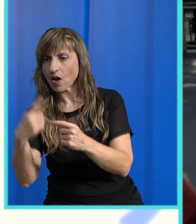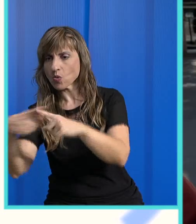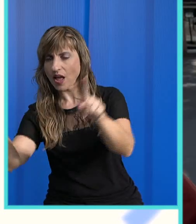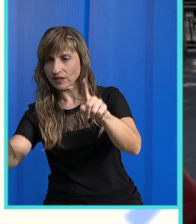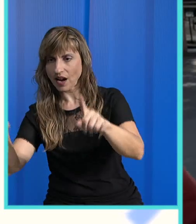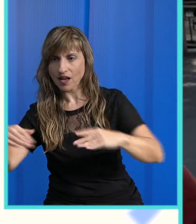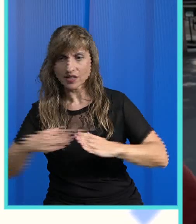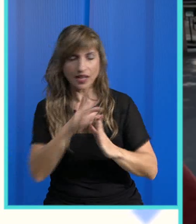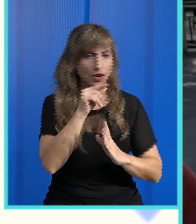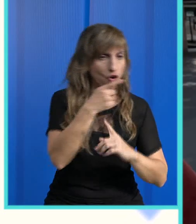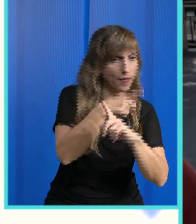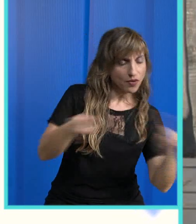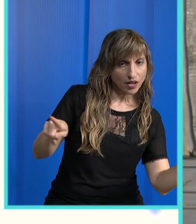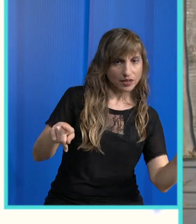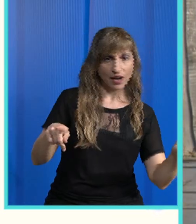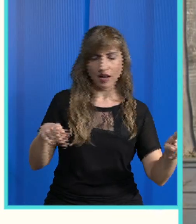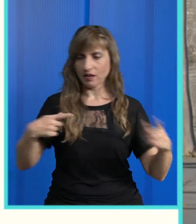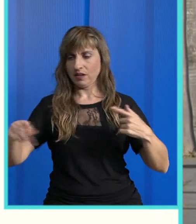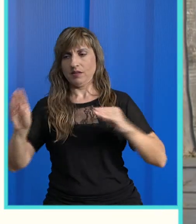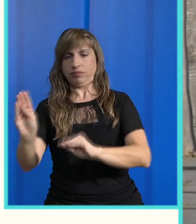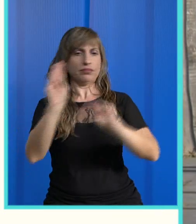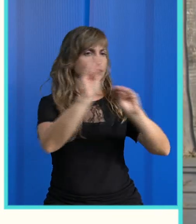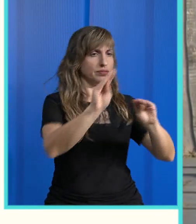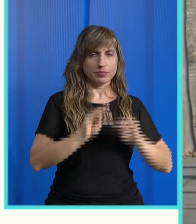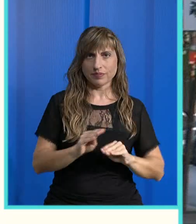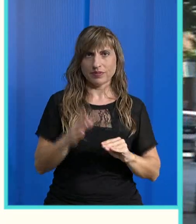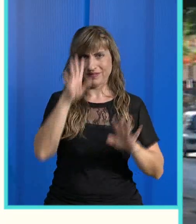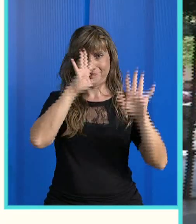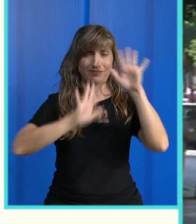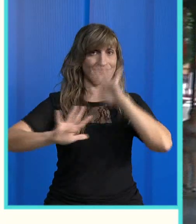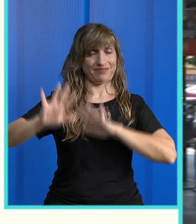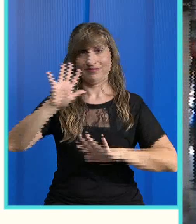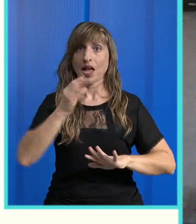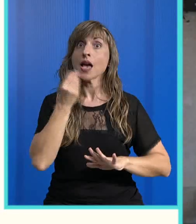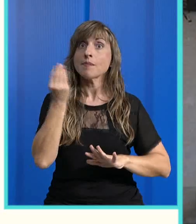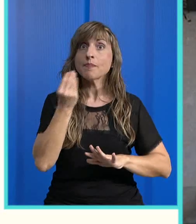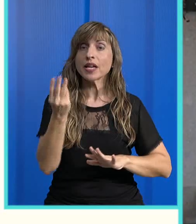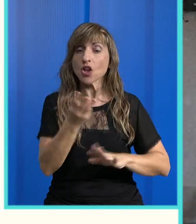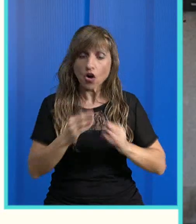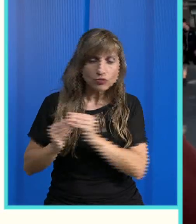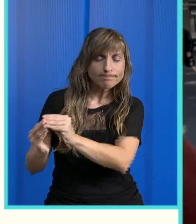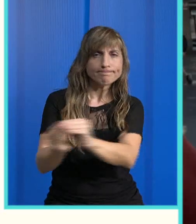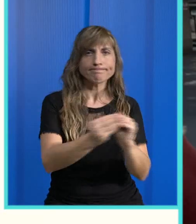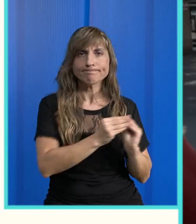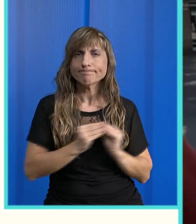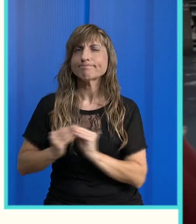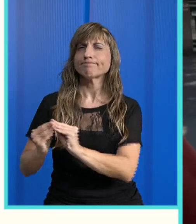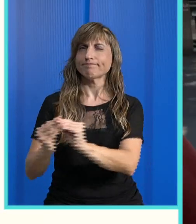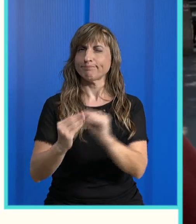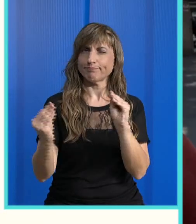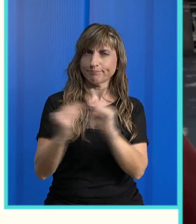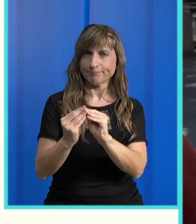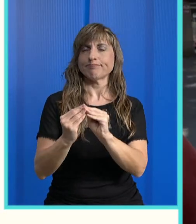'accedeix a formar molt fàcil amb el patinet en tinguessin unes altres això segurament seria convenient que poguéssim elevar aquesta